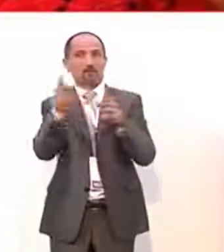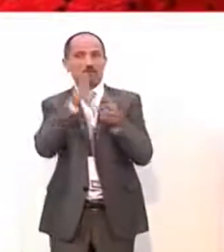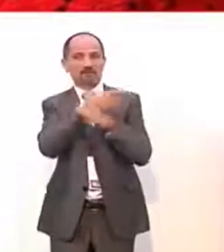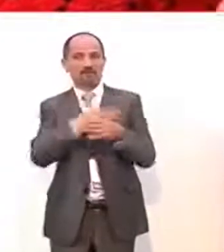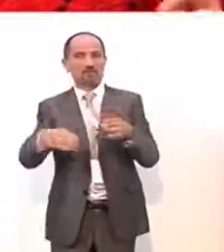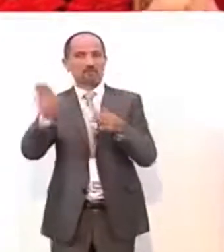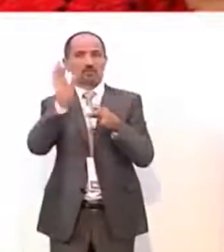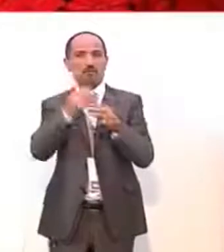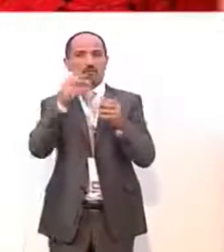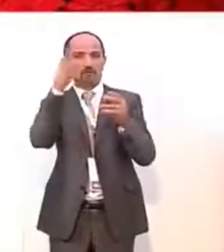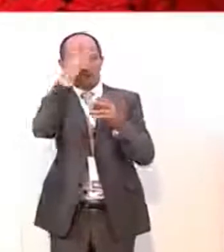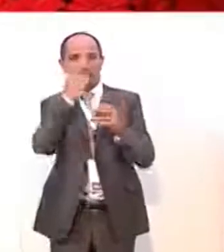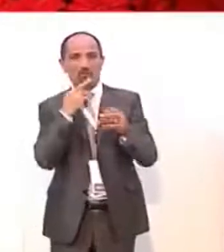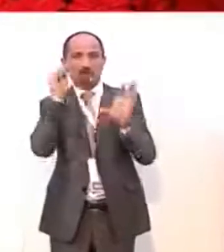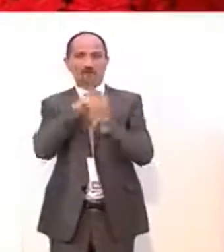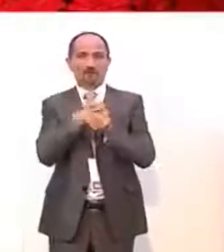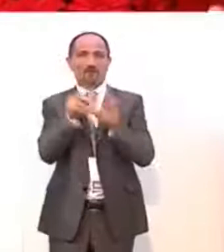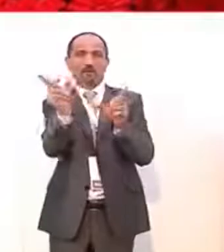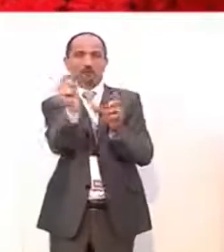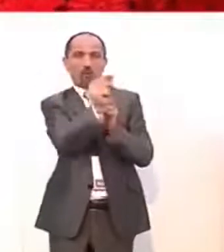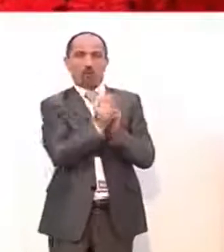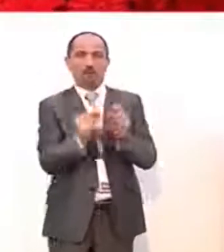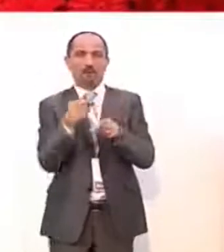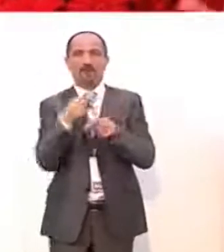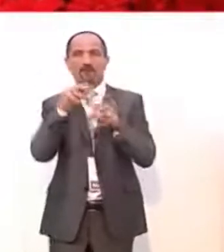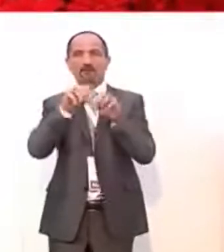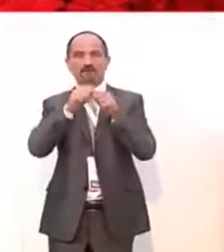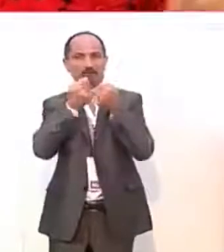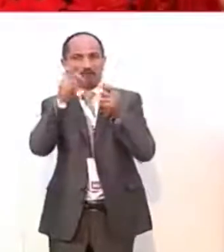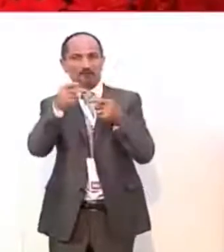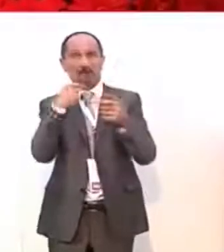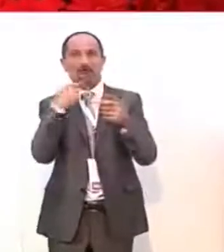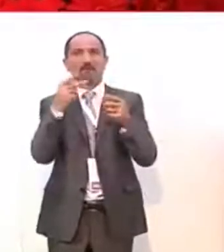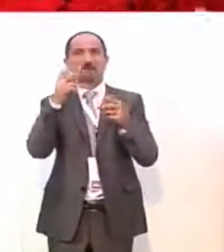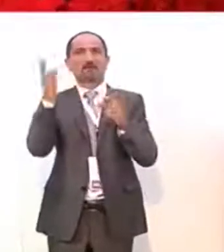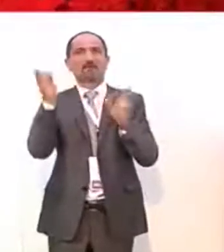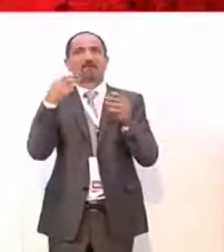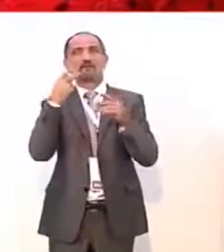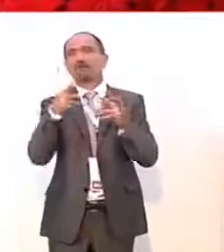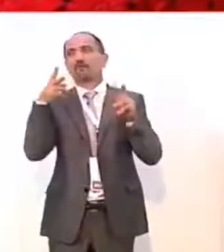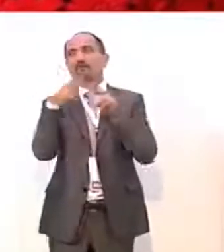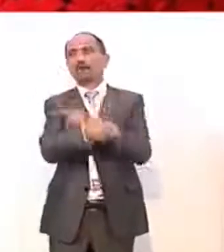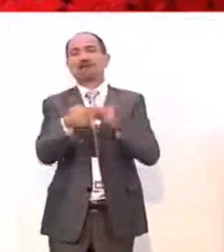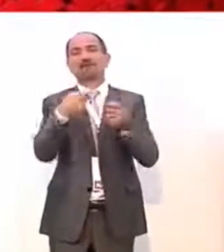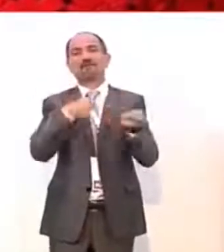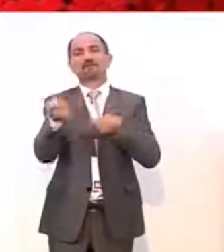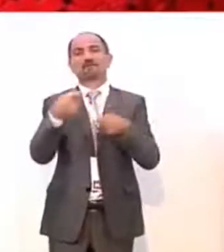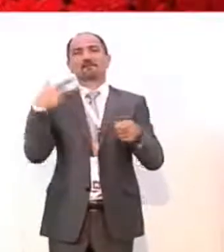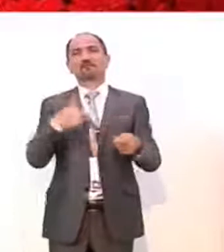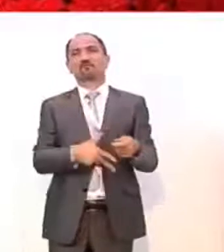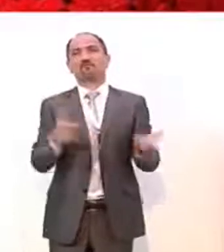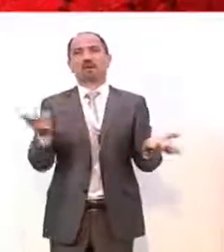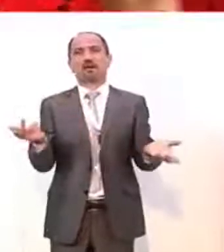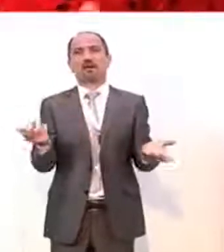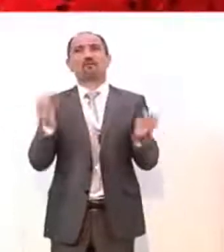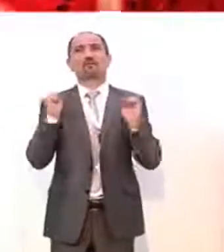ruoli all'interno della coppia, rompendo con questa logica del taglio della spesa sociale, perché la spesa